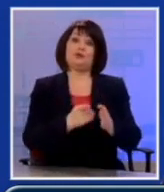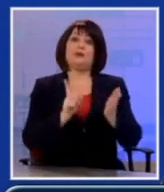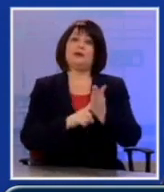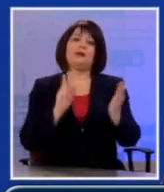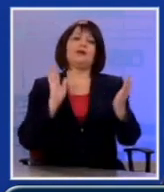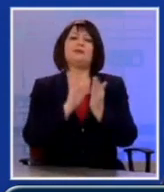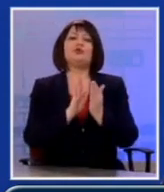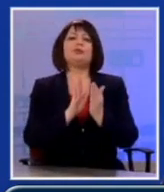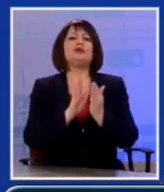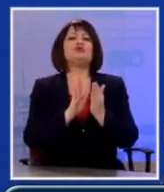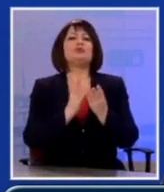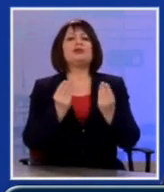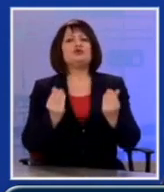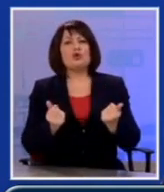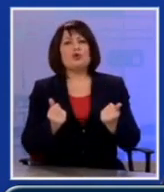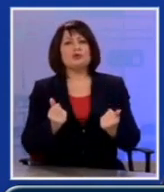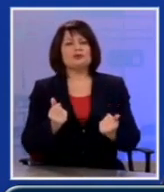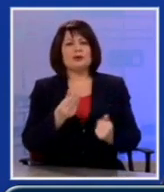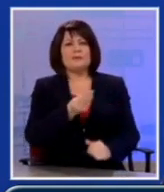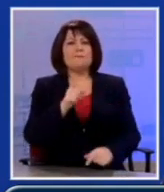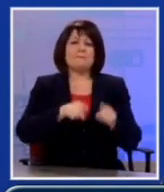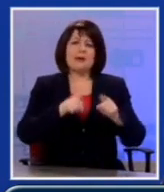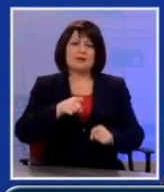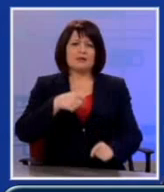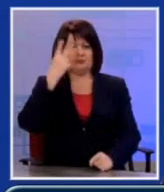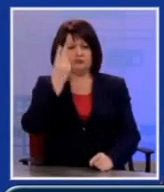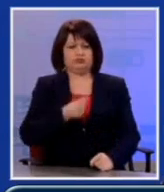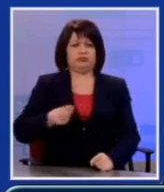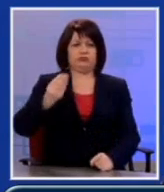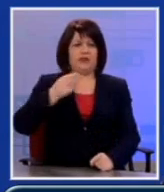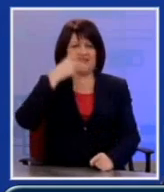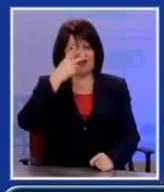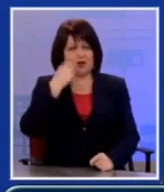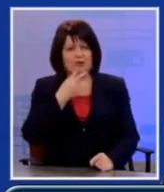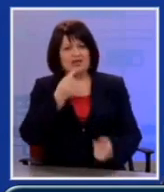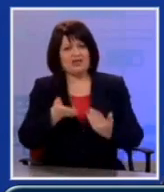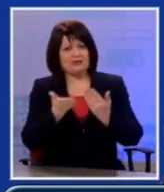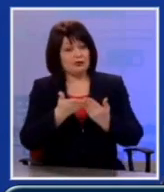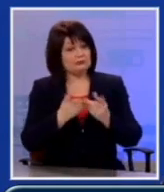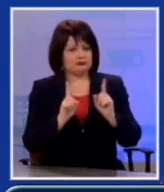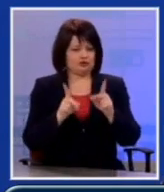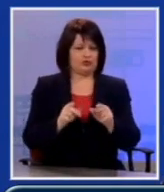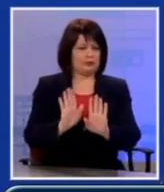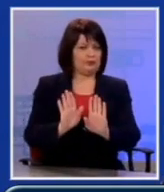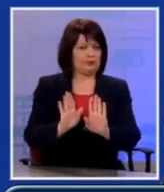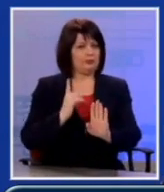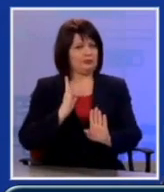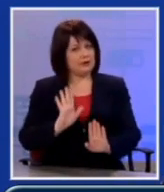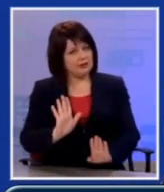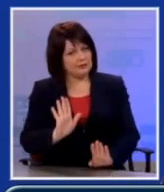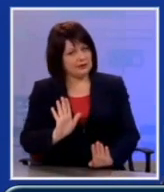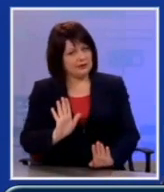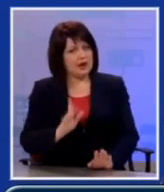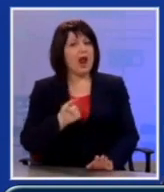αντιμετωπιστούν φαινόμενα κατάχρησης ουσιαστικά των διευκολύνσεων προκειμένου να